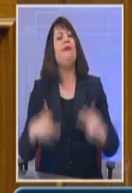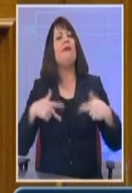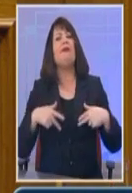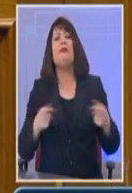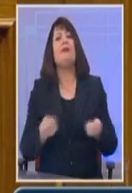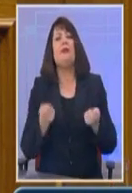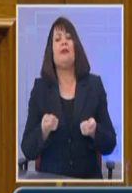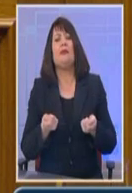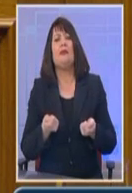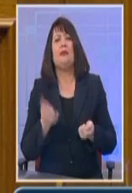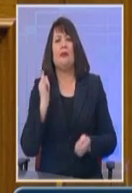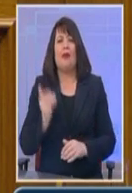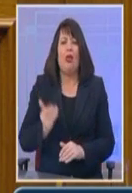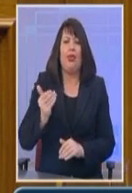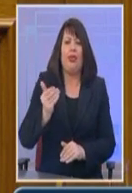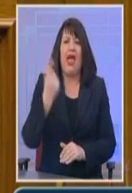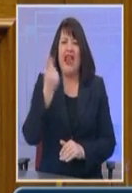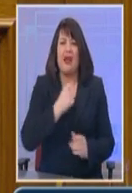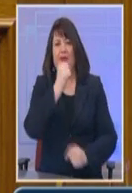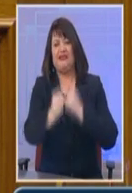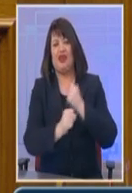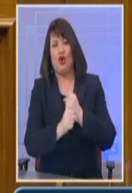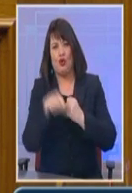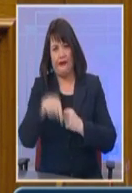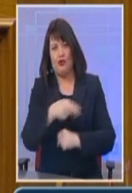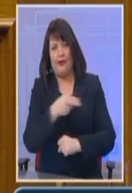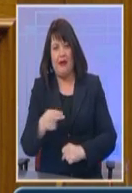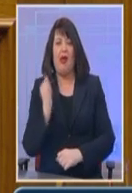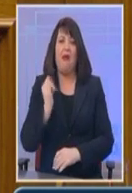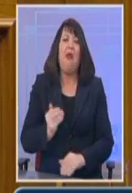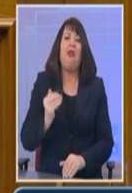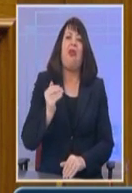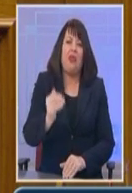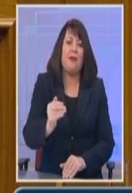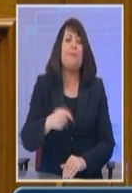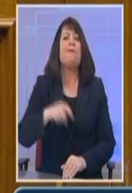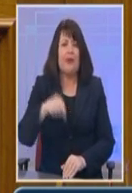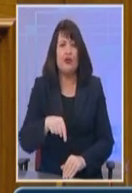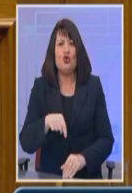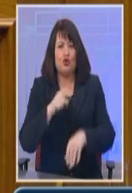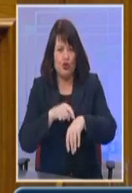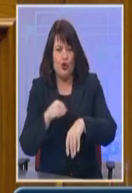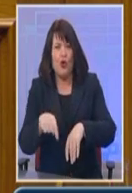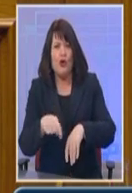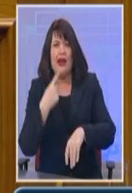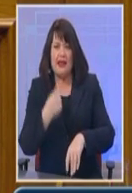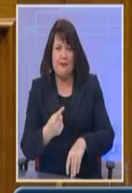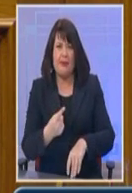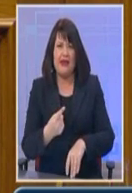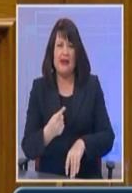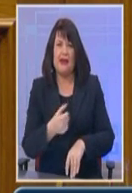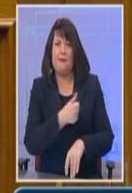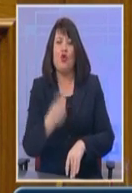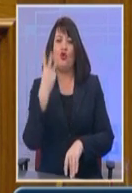κυβέρνηση? Καθυστέρησε 1,5 χρόνο να προωθήσει το θεσμό και τώρα που τον εξήγηλε για 30